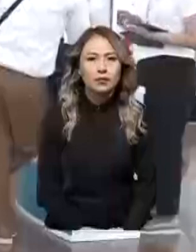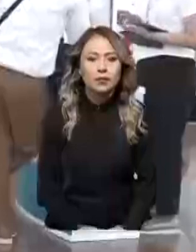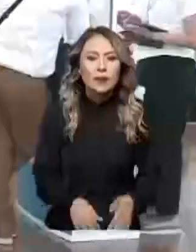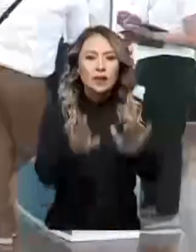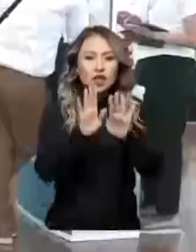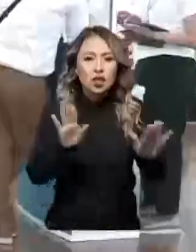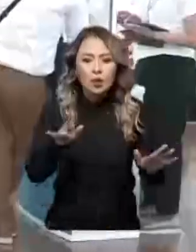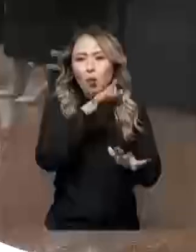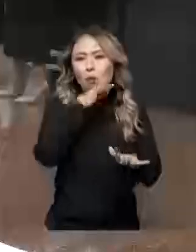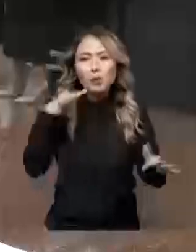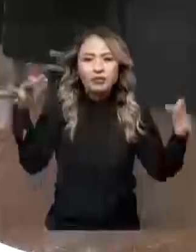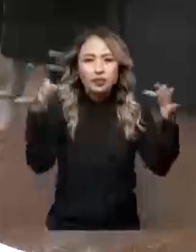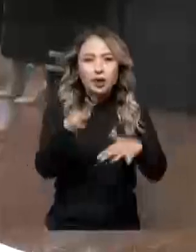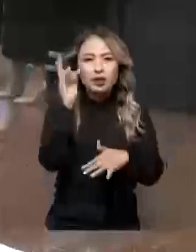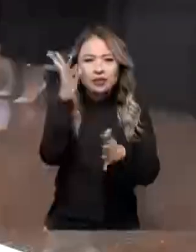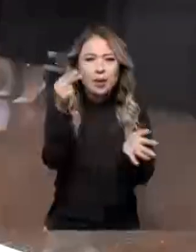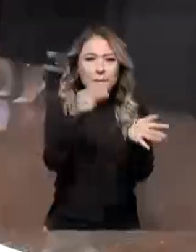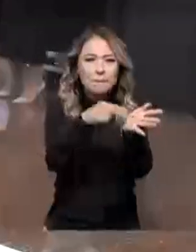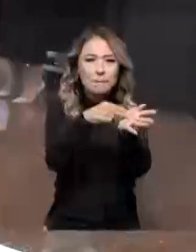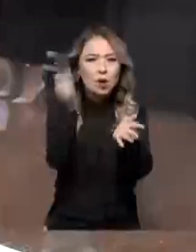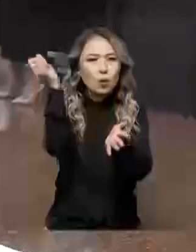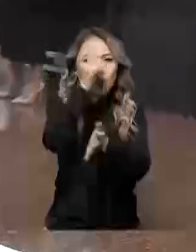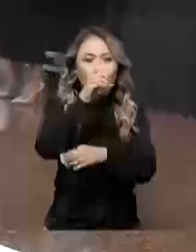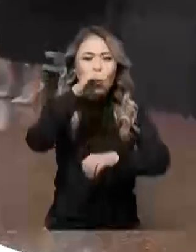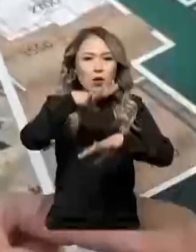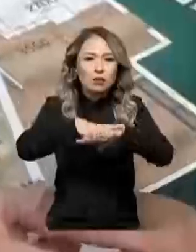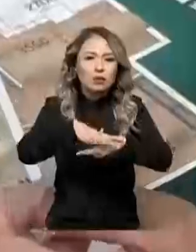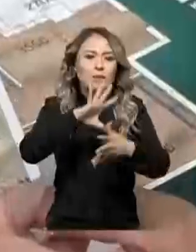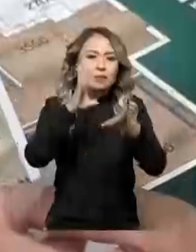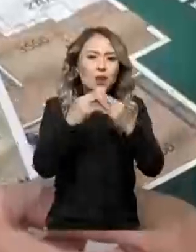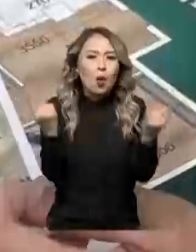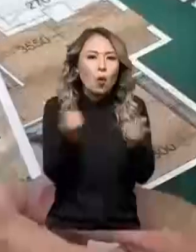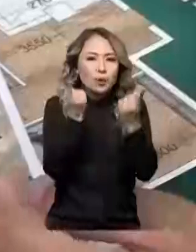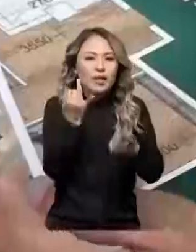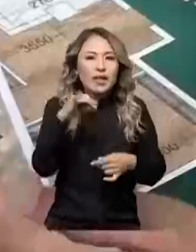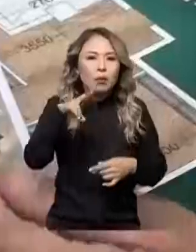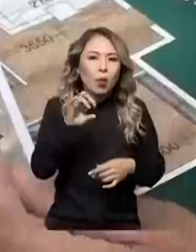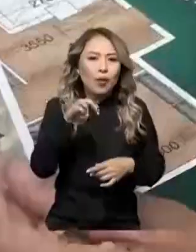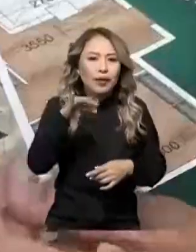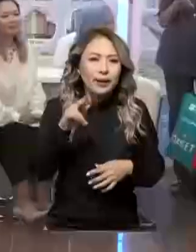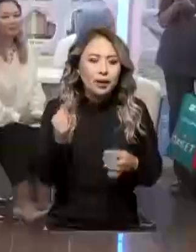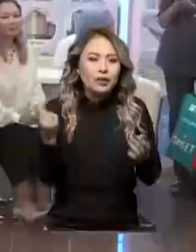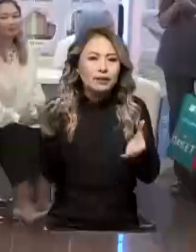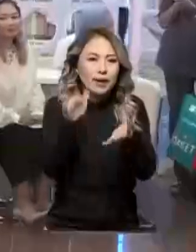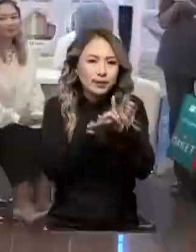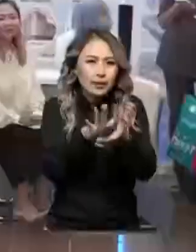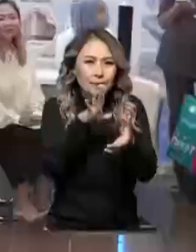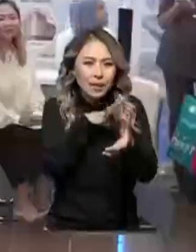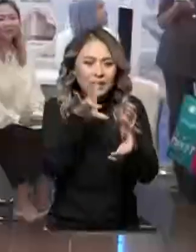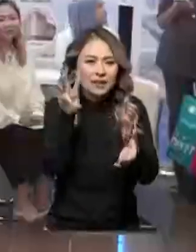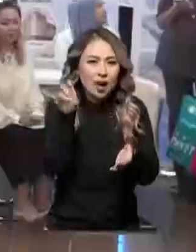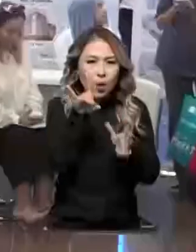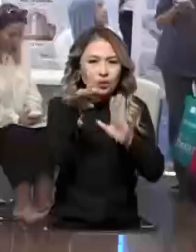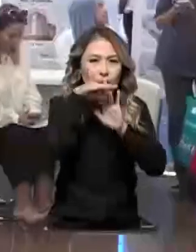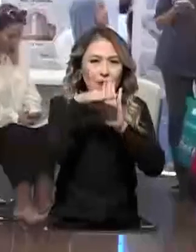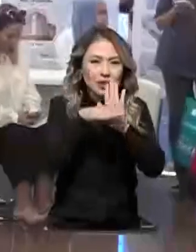Жәрмеңкеге келген көпшілік жаңа пәтерлердің бағасын саралап, Отбасы банк ұсынған жеңілдетілген ипотекалық жолдармен танысты. Қаржы ұйымы биыл наурыз бағдарламасын